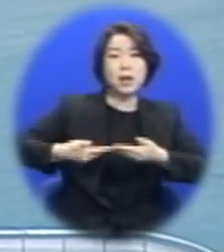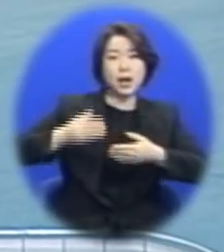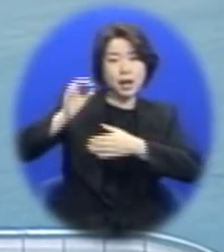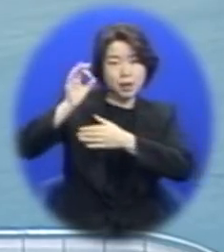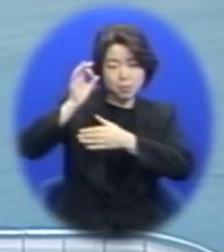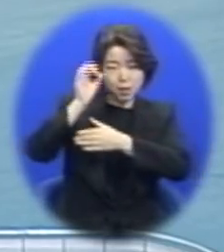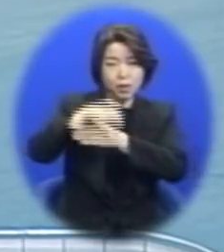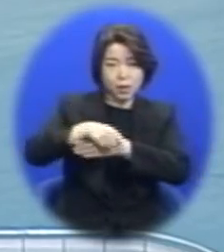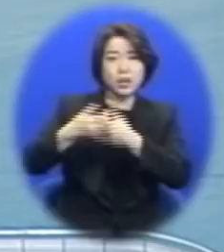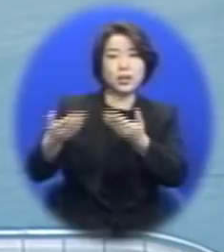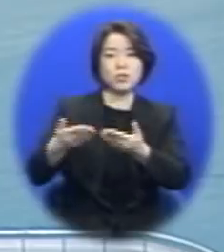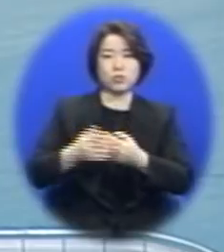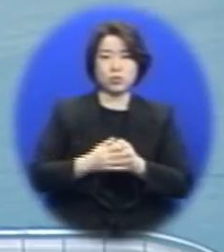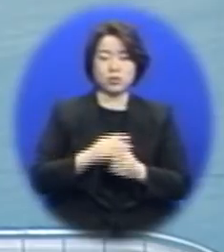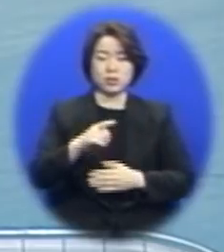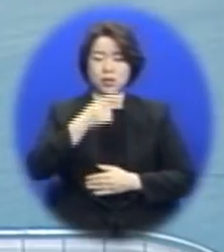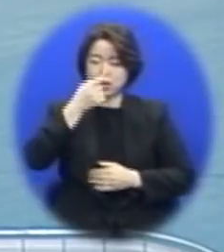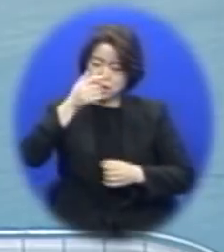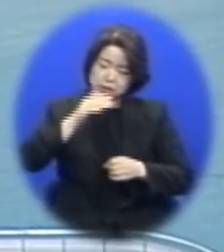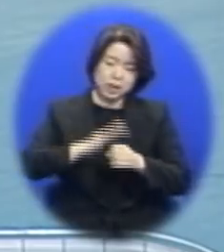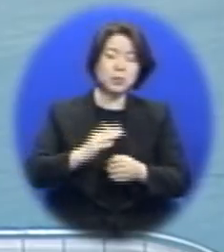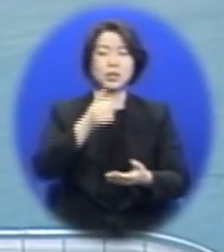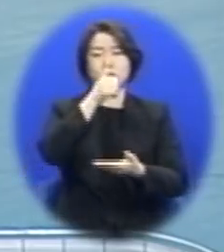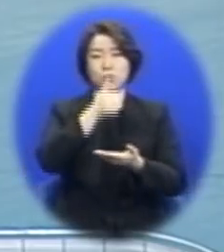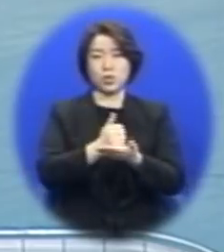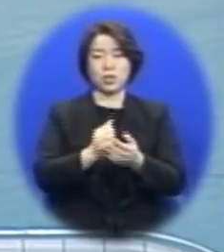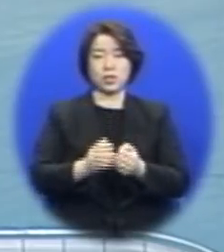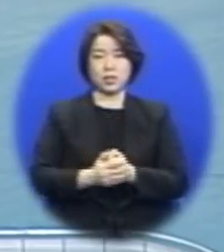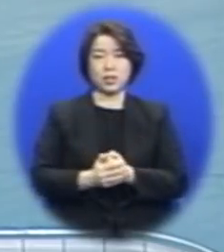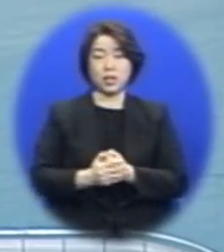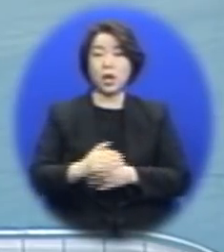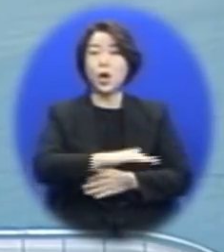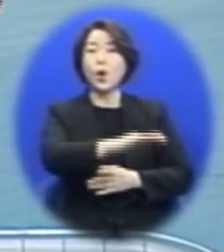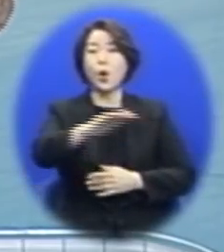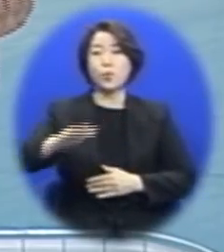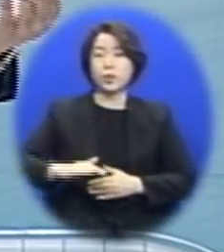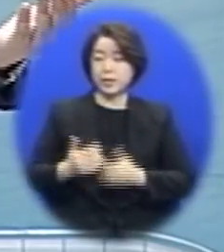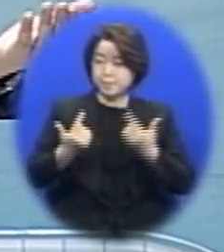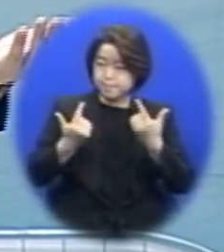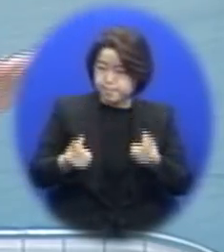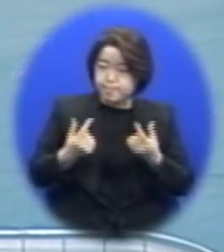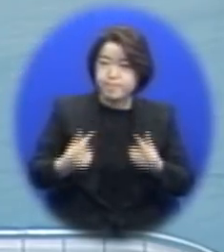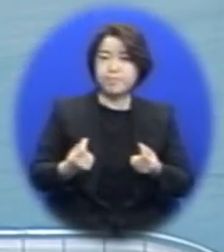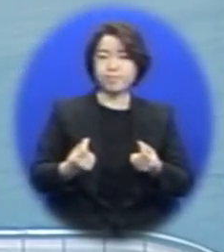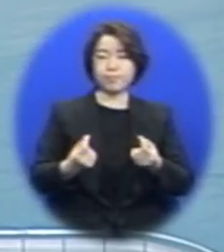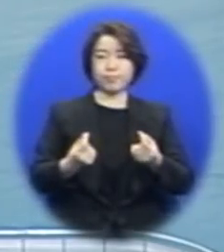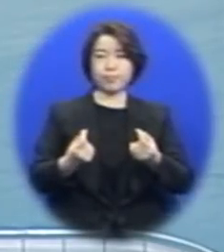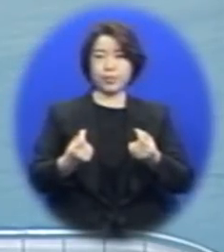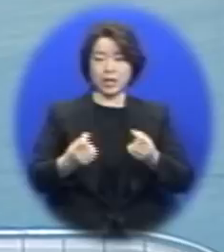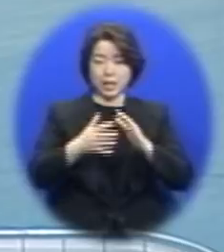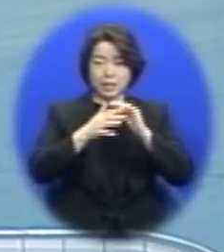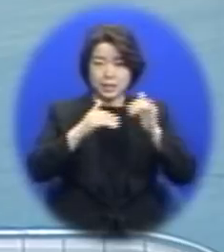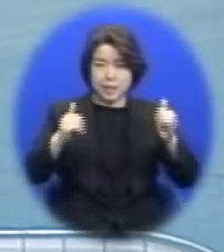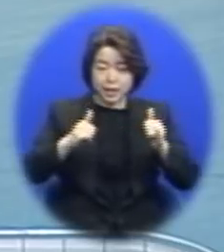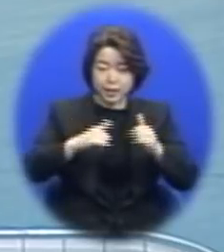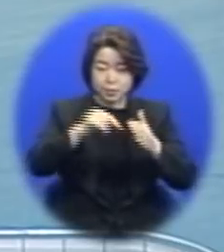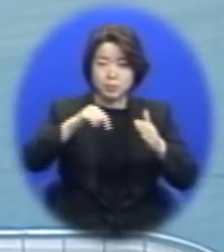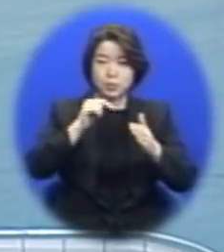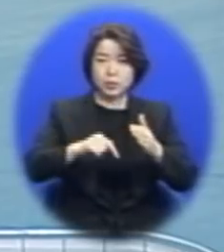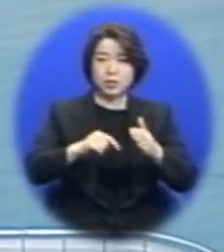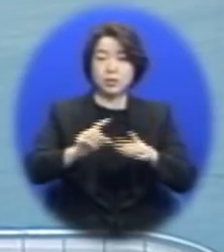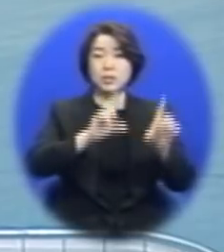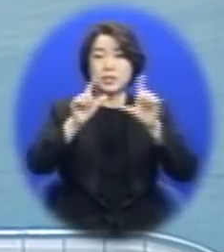정말 기가 막힌 죄예요. 여러분, 우리는 같은 인종인 나라에서 살지만 우리